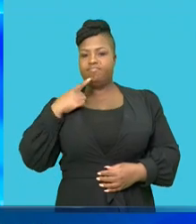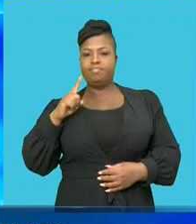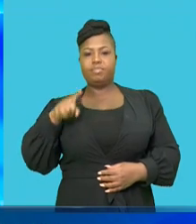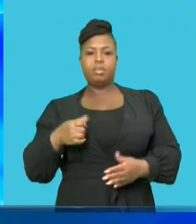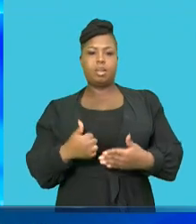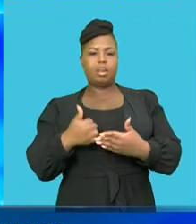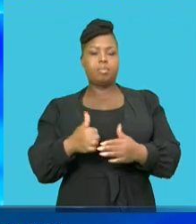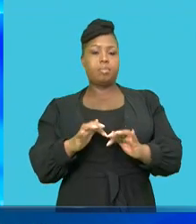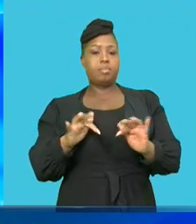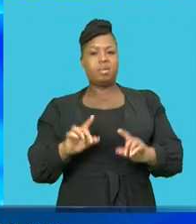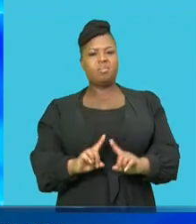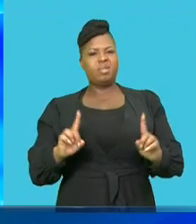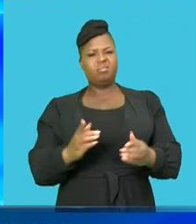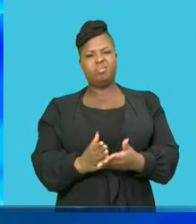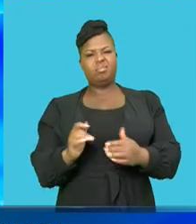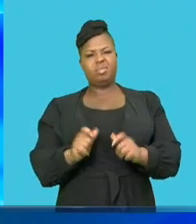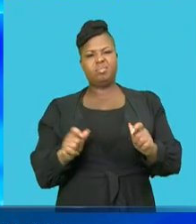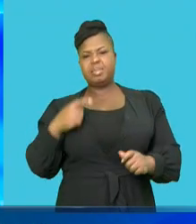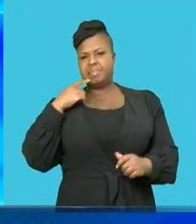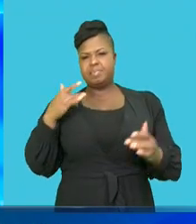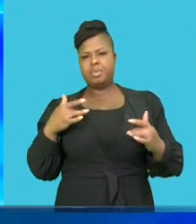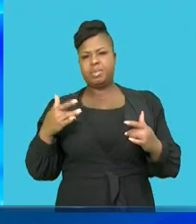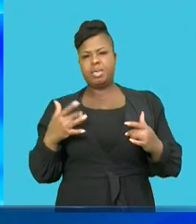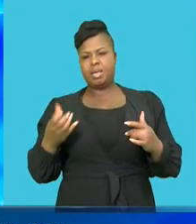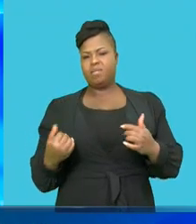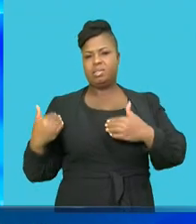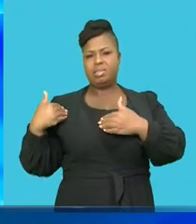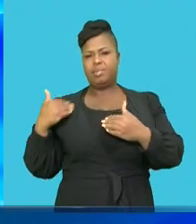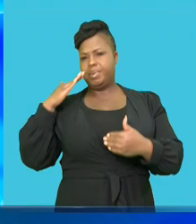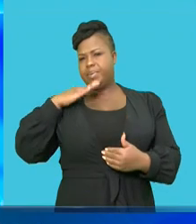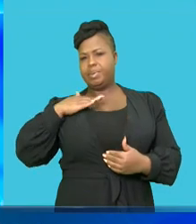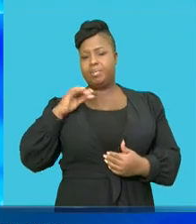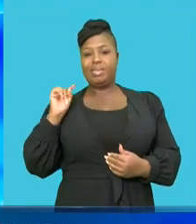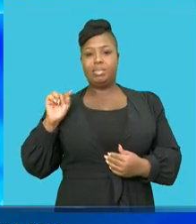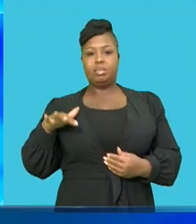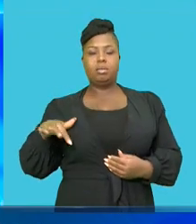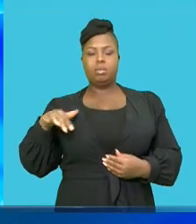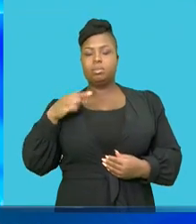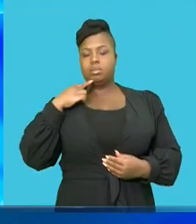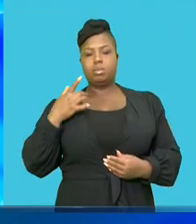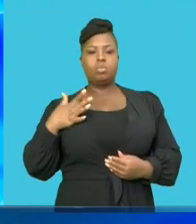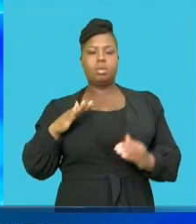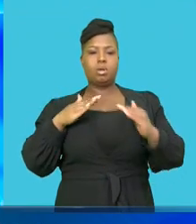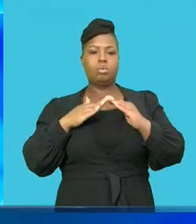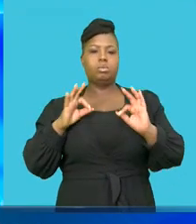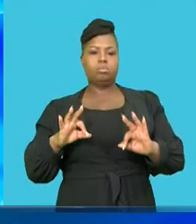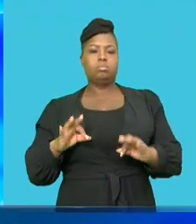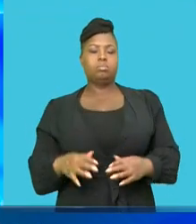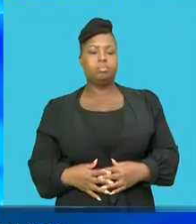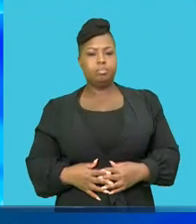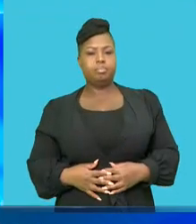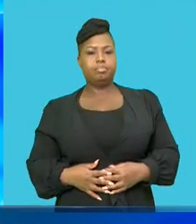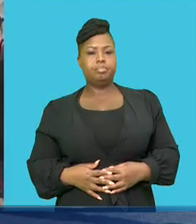uncedo kumaxhoba, amanye amaxhoba avakalisa inkxalabo yokhuseleko kwindawo yethutyana kwaye afuna izindlu zomxhaso.